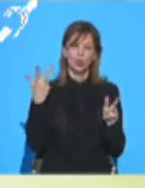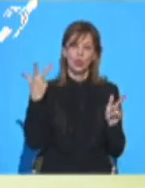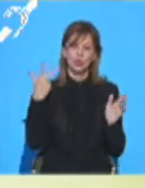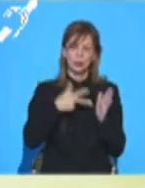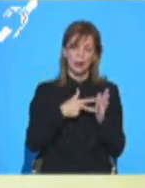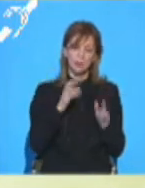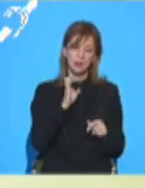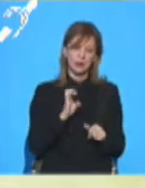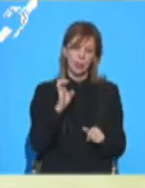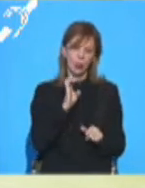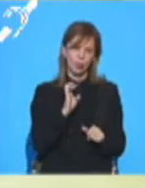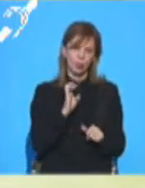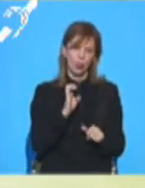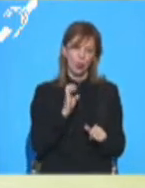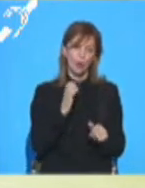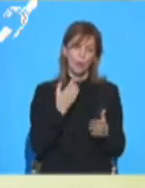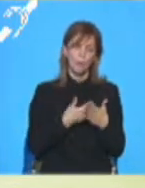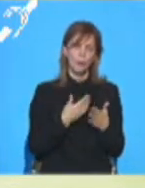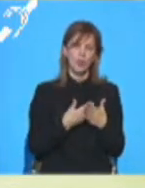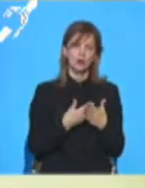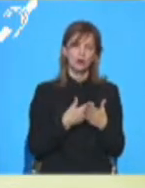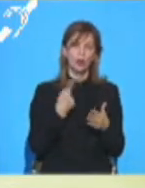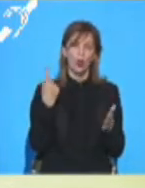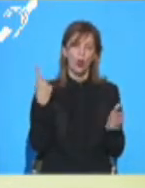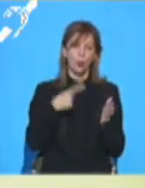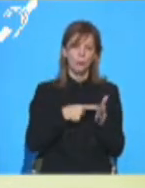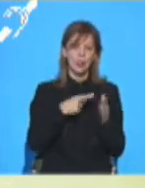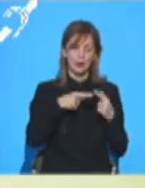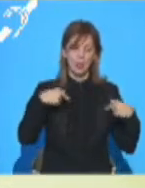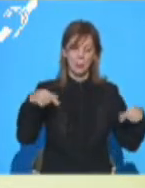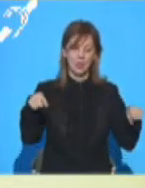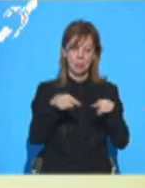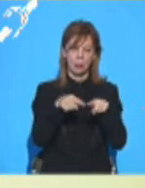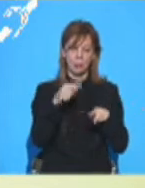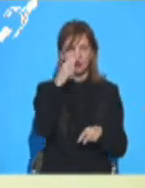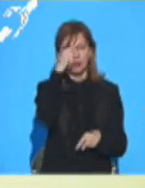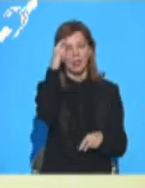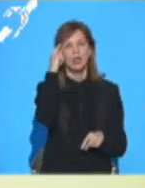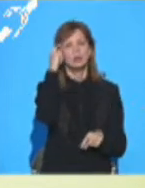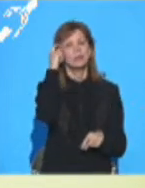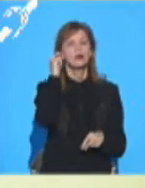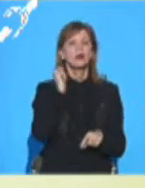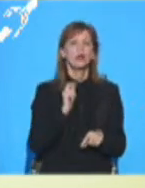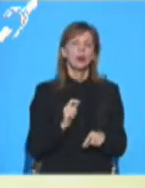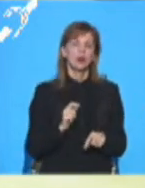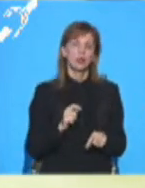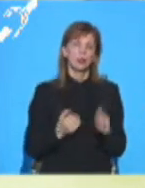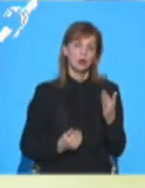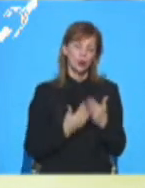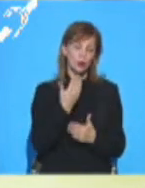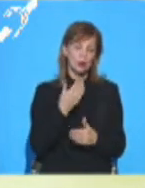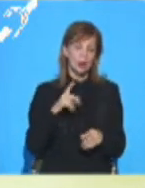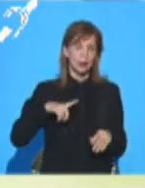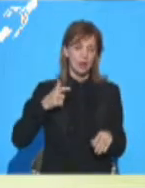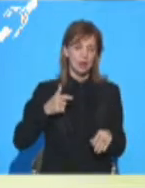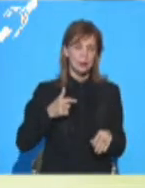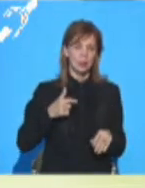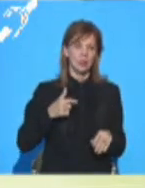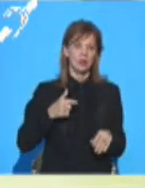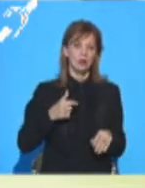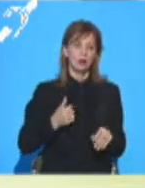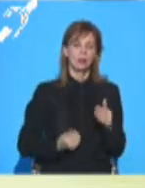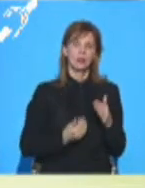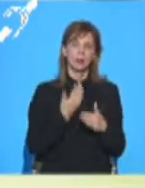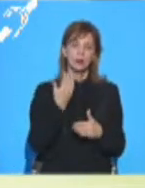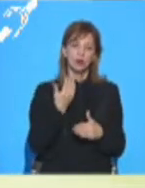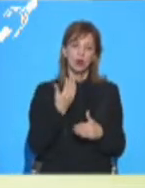s-au învățat micii fermieri, 3.000 de euro pe 1.000 de metri pătrați, pe fermă. Noutatea este că în hotărârea de guvern